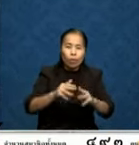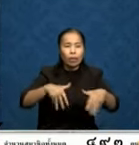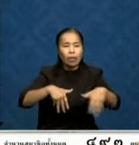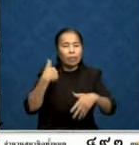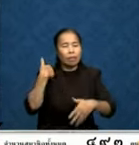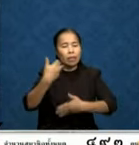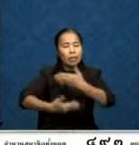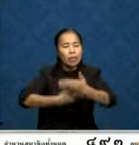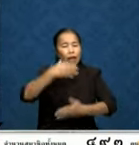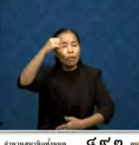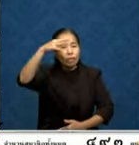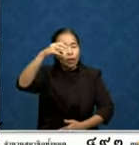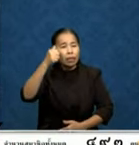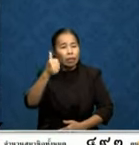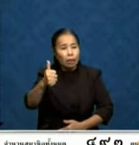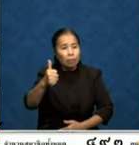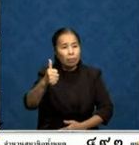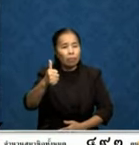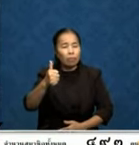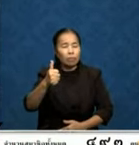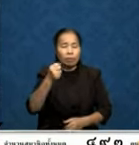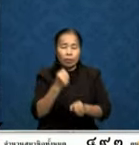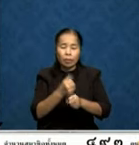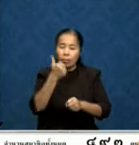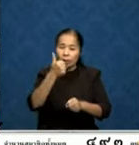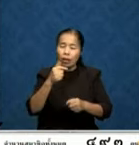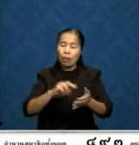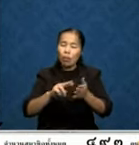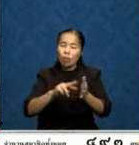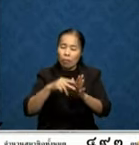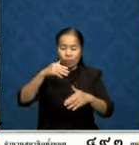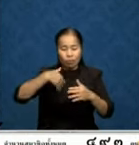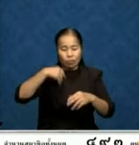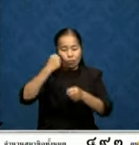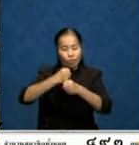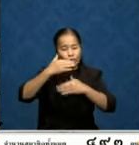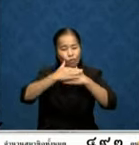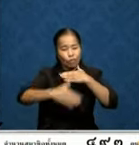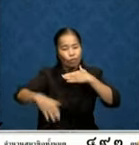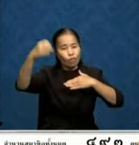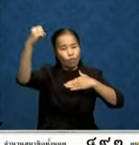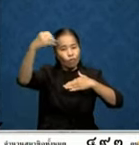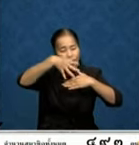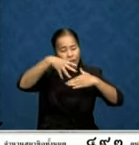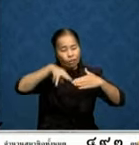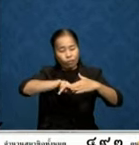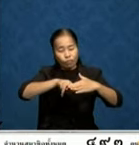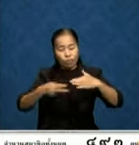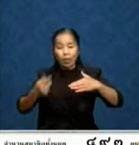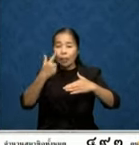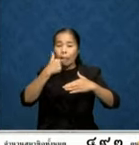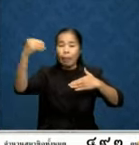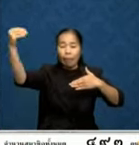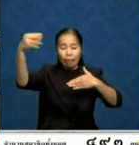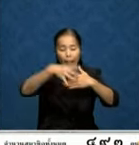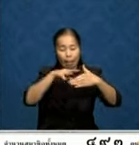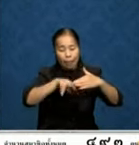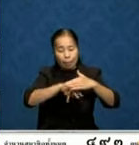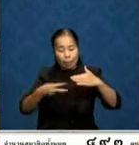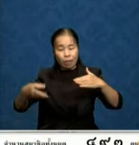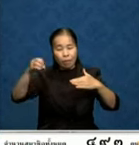ไฟคืนเนี่ยได้เนี่ยให้เป็นหนึ่งในผู้ที่สามารถขายเข้าเงื่อนไข Direct